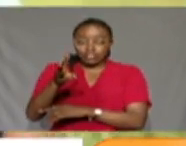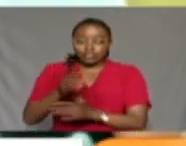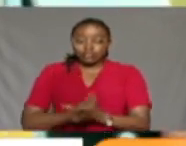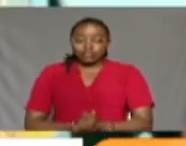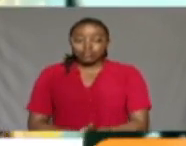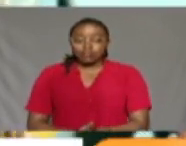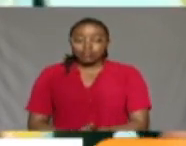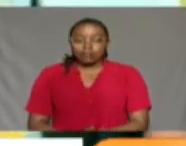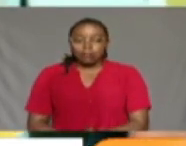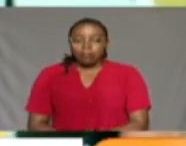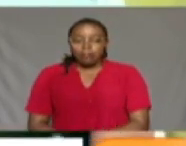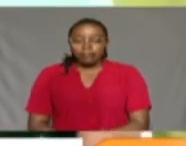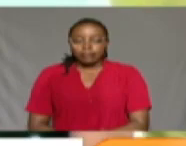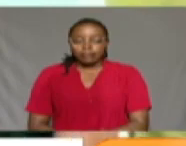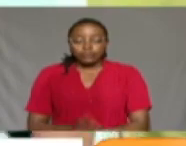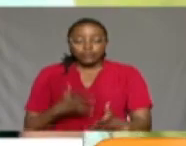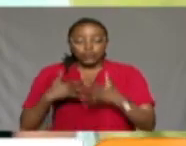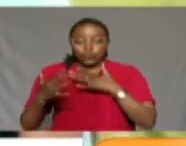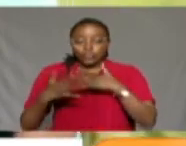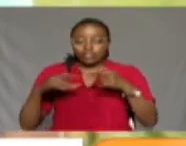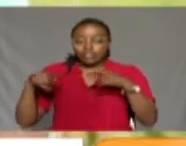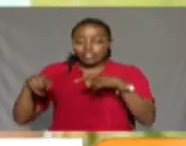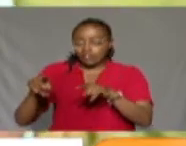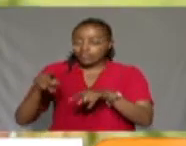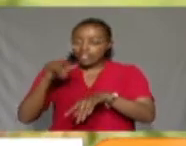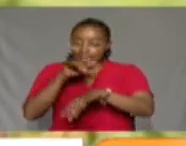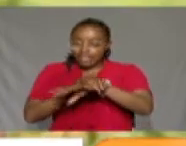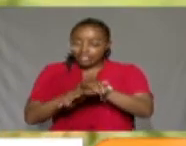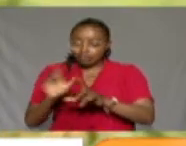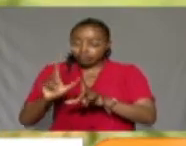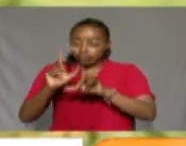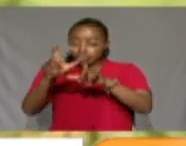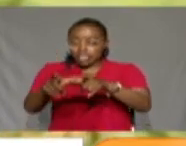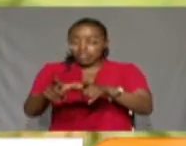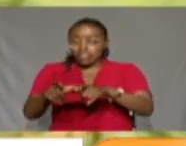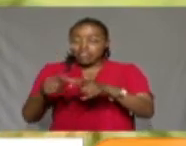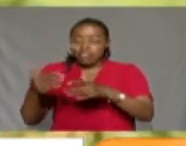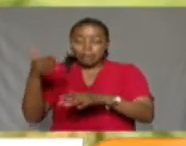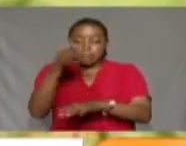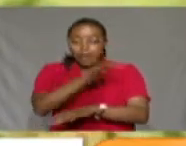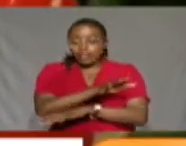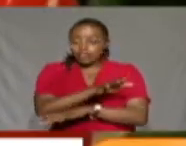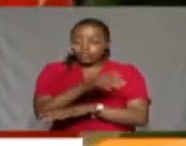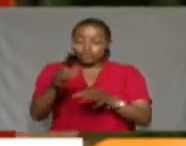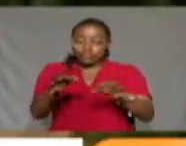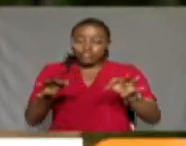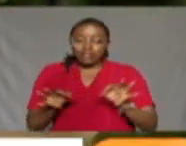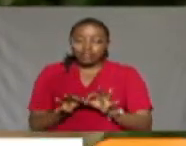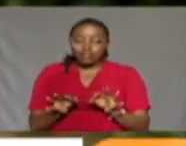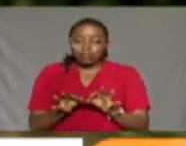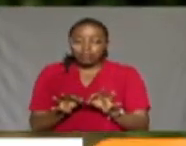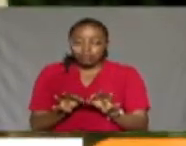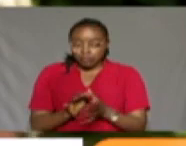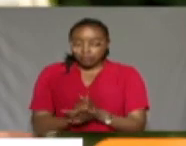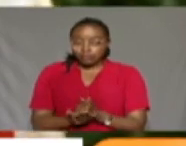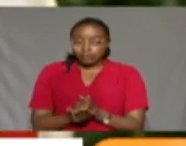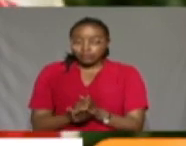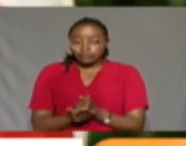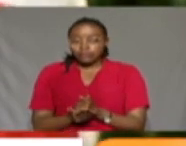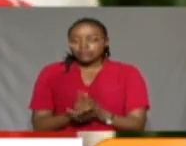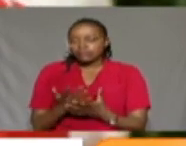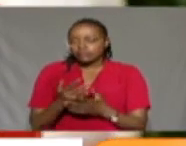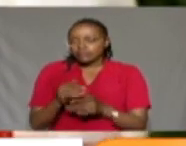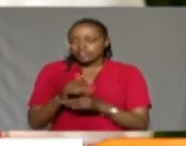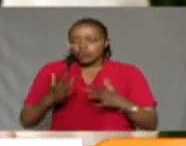yao. Whatever gifts they get as a reward, they bring back to their families. In one event, they were